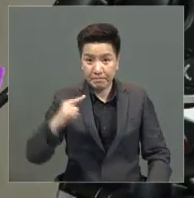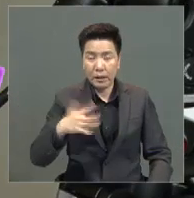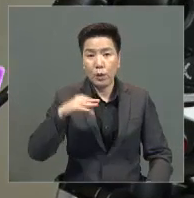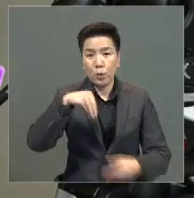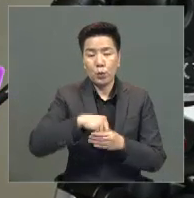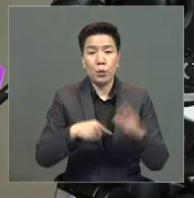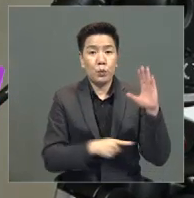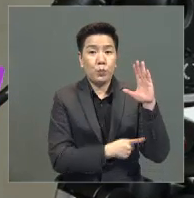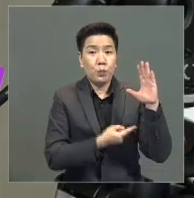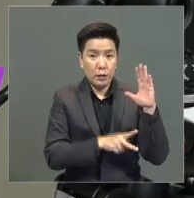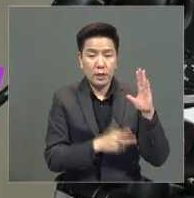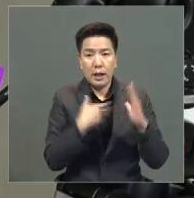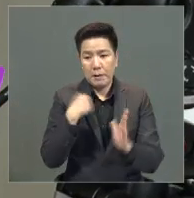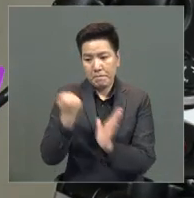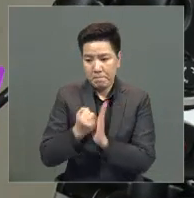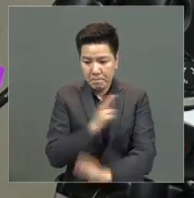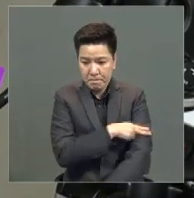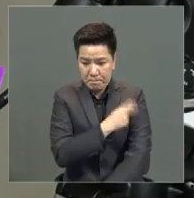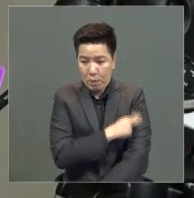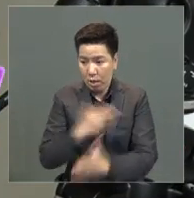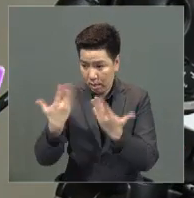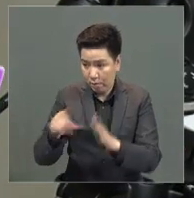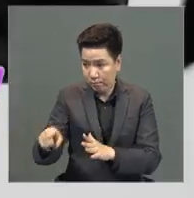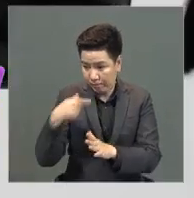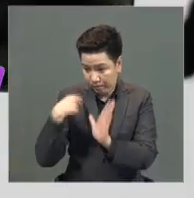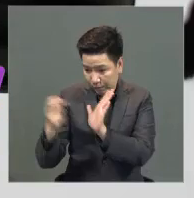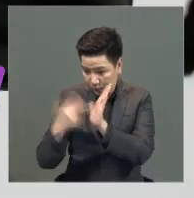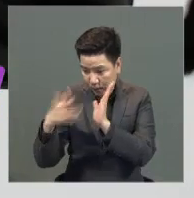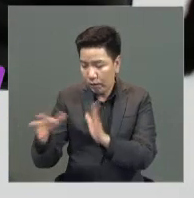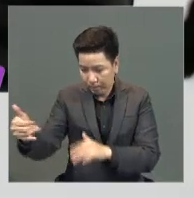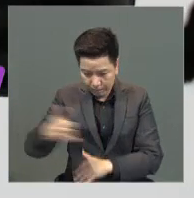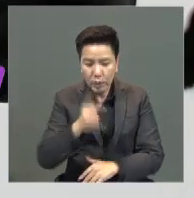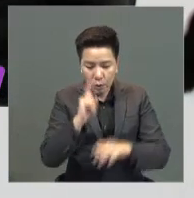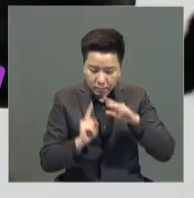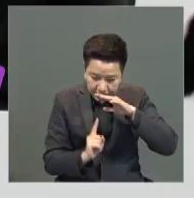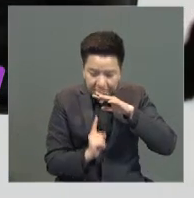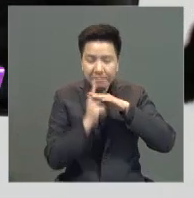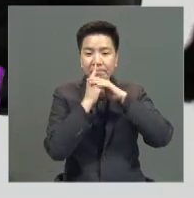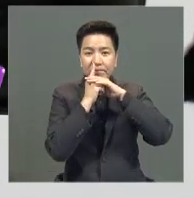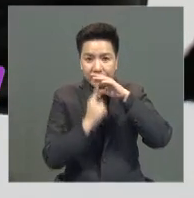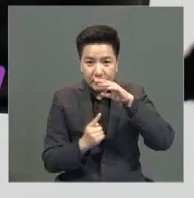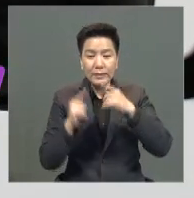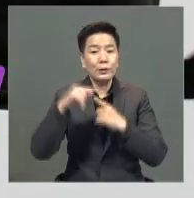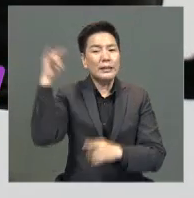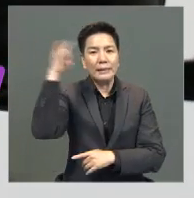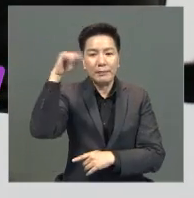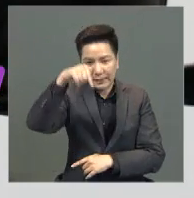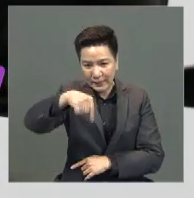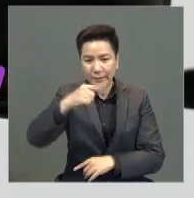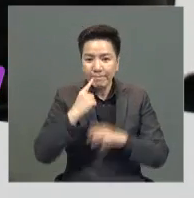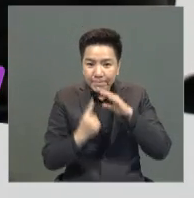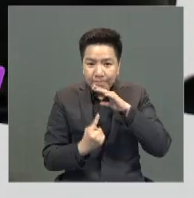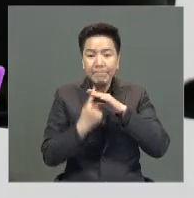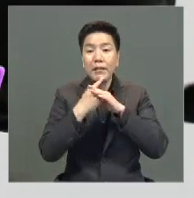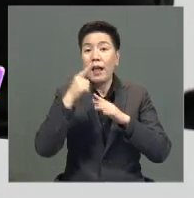ในจังหวัดแม้ว่าจะได้รับใบรับรองแพทย์มาจากประเทศต้นทางก็จะต้องตรวจโควิดซ้ำอีกที่สนามบินจังหวัดภูเก็ตคือย้ำอย่